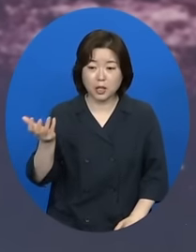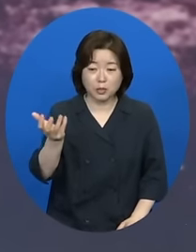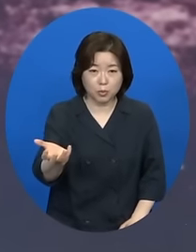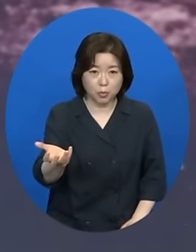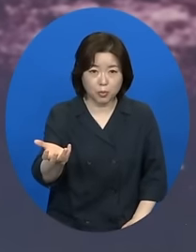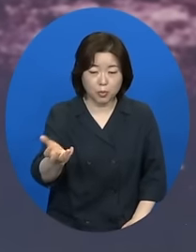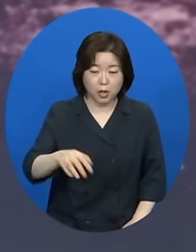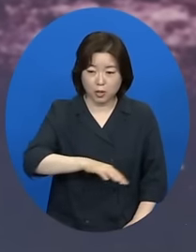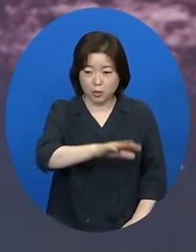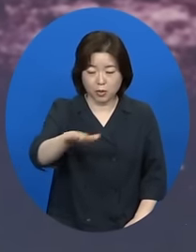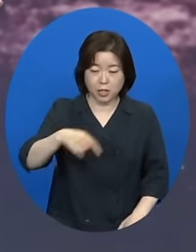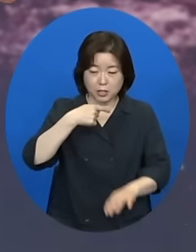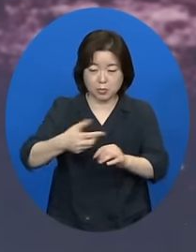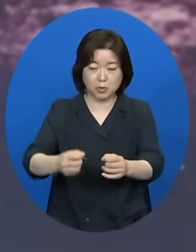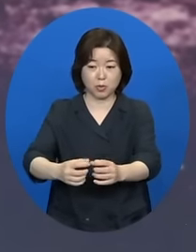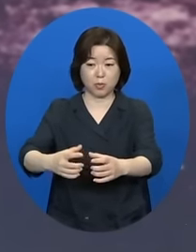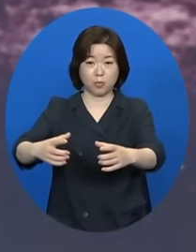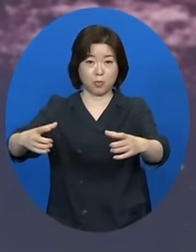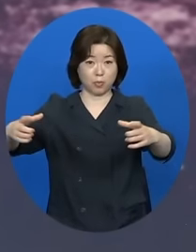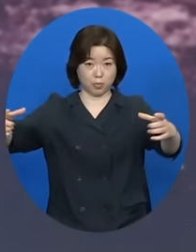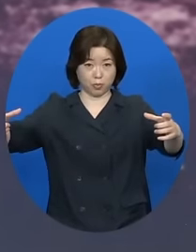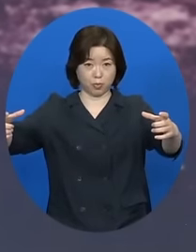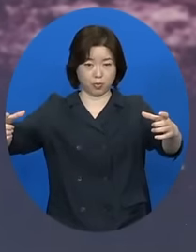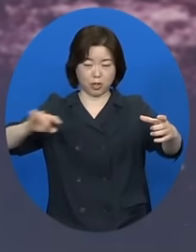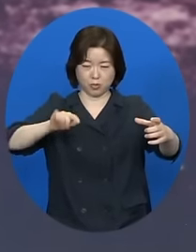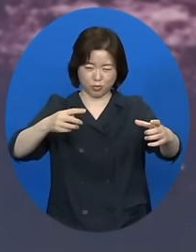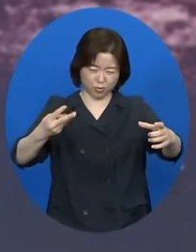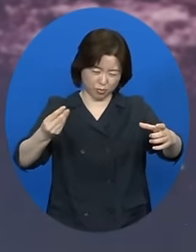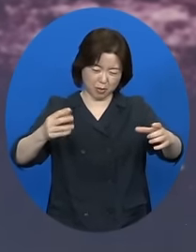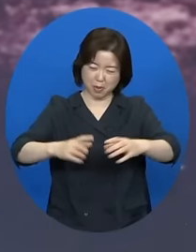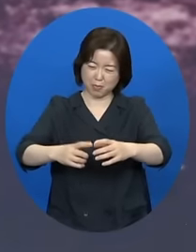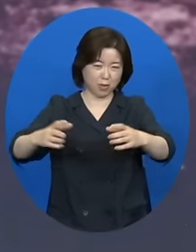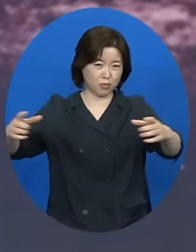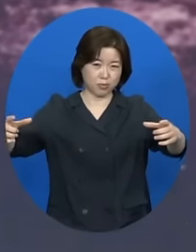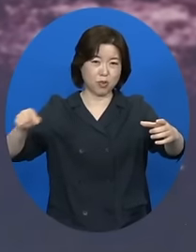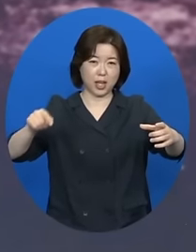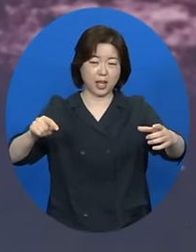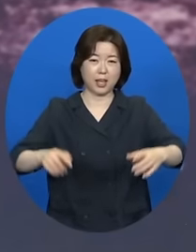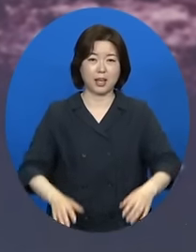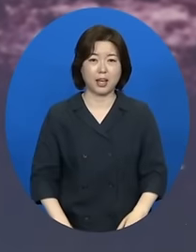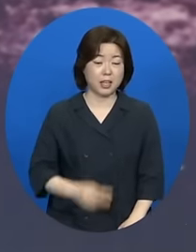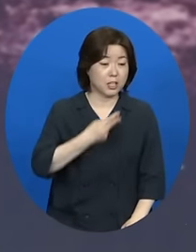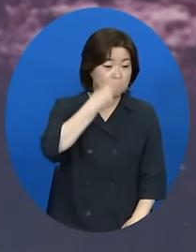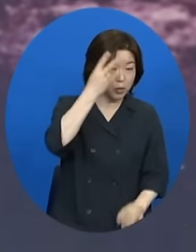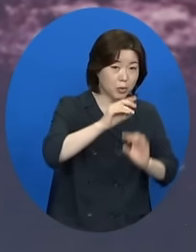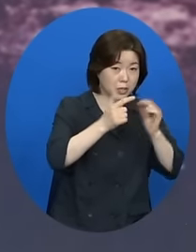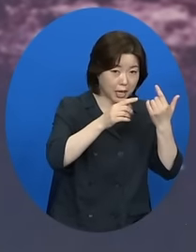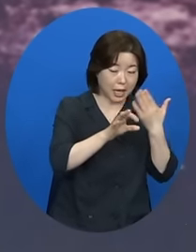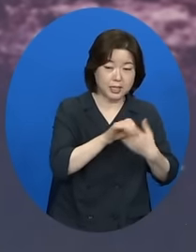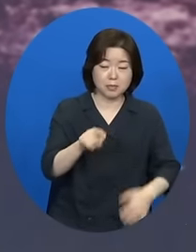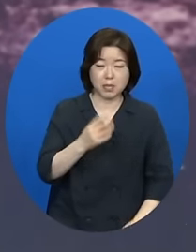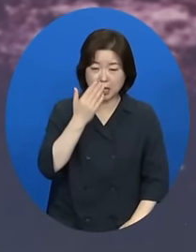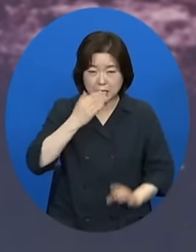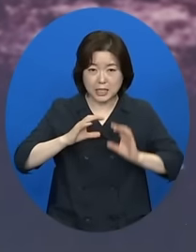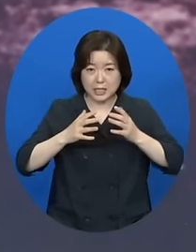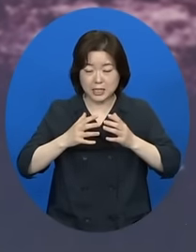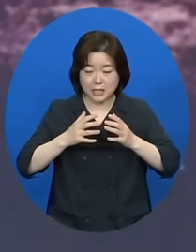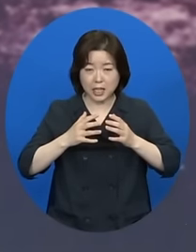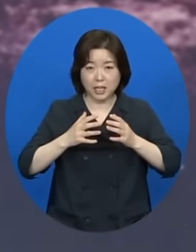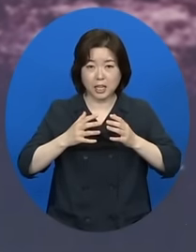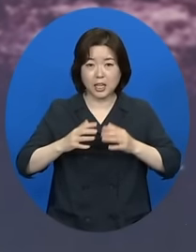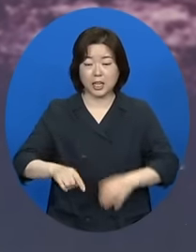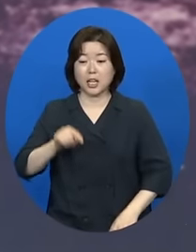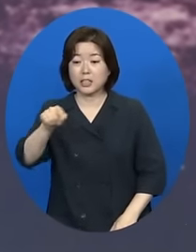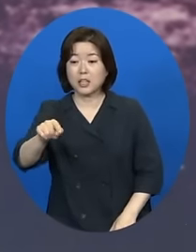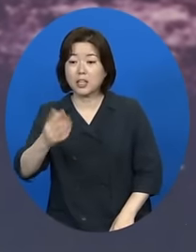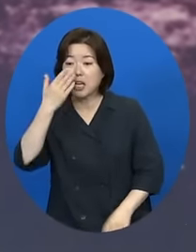민족이 생기 불어나게 됩니다. 수백만 명을 늘어나게. 그러니까 요셉이 아니면 이스라엘은 이스라엘이